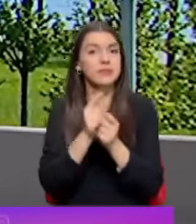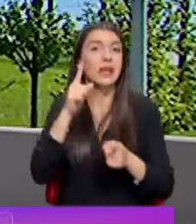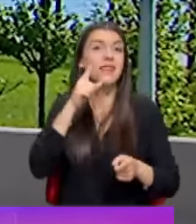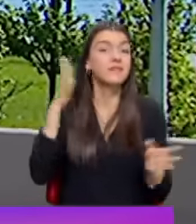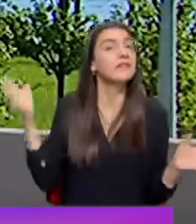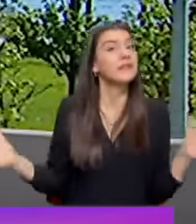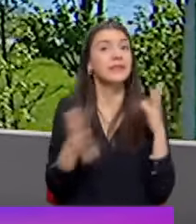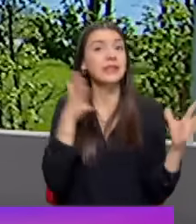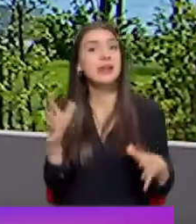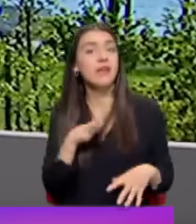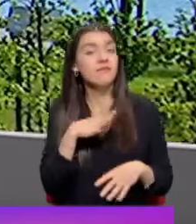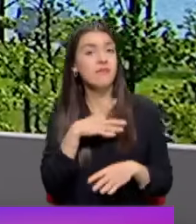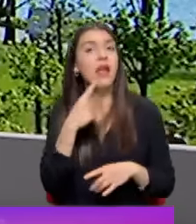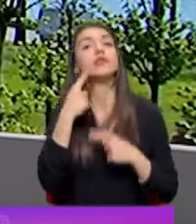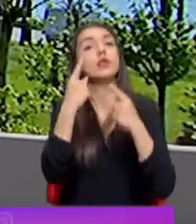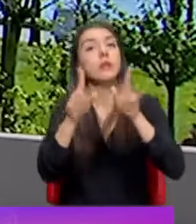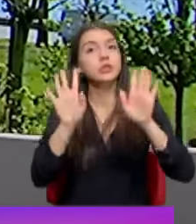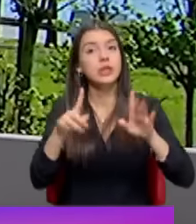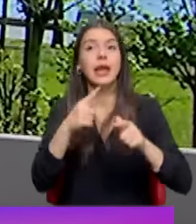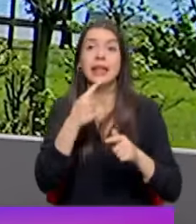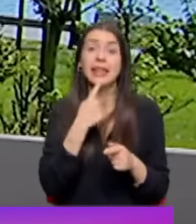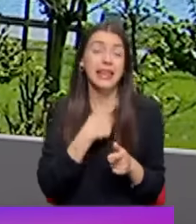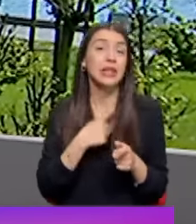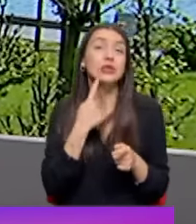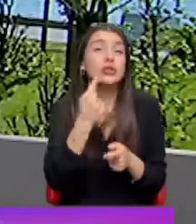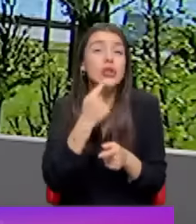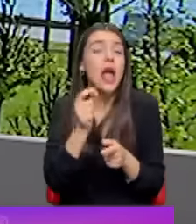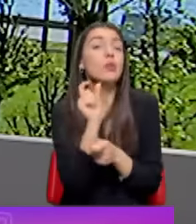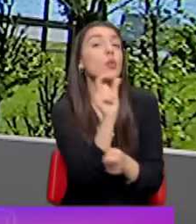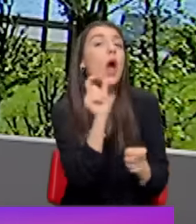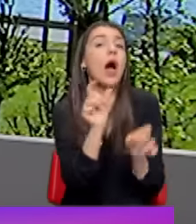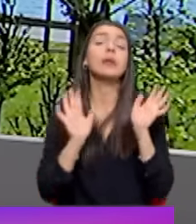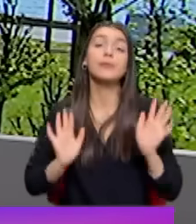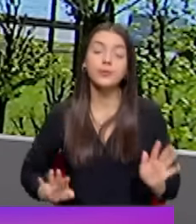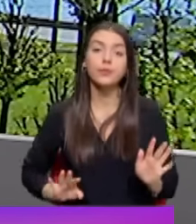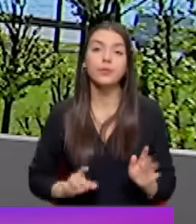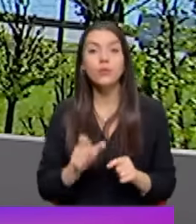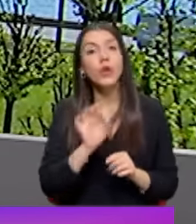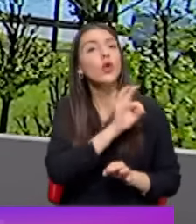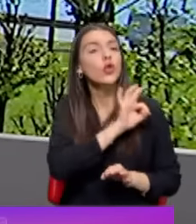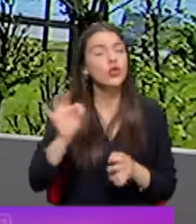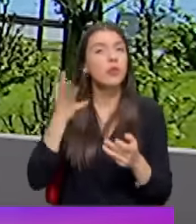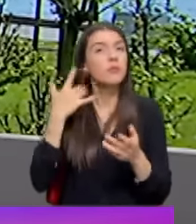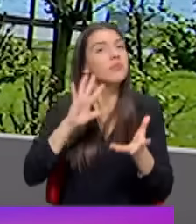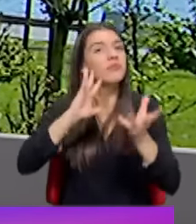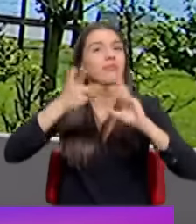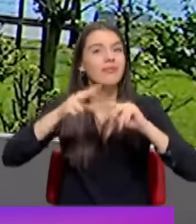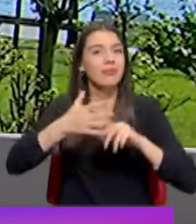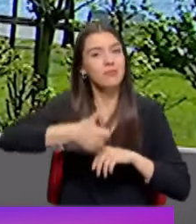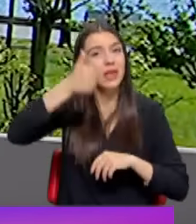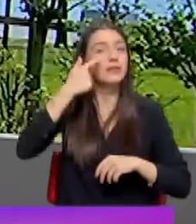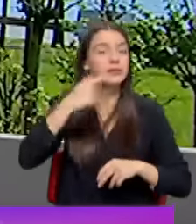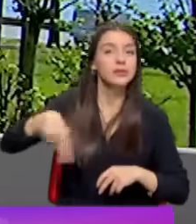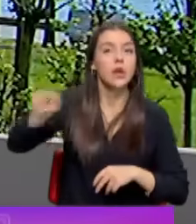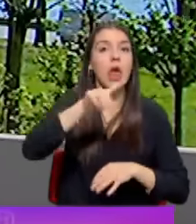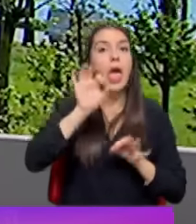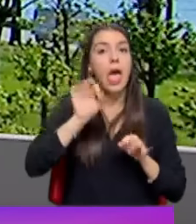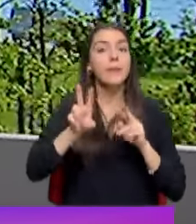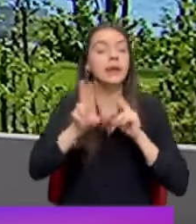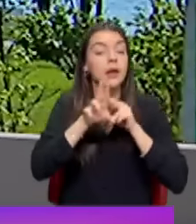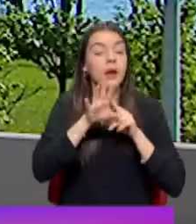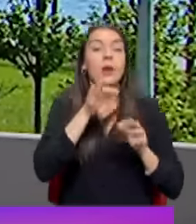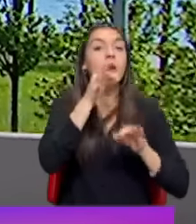olacağını söylemiştik, dilimiz döndüğünce uyarmıştık. Tüm Meteoroloji Genel Müdürlüğü çalışanları bu anlamda kamusal alanda uyarılarını